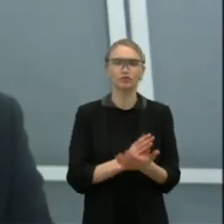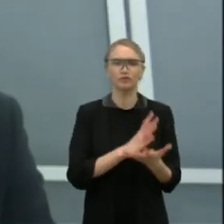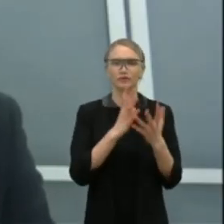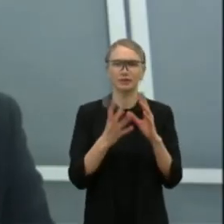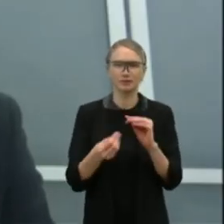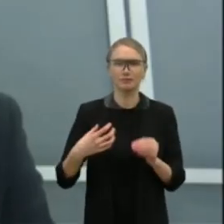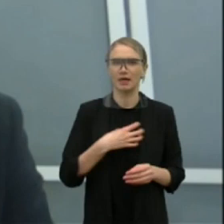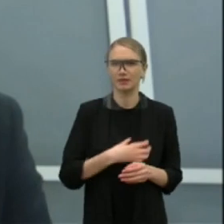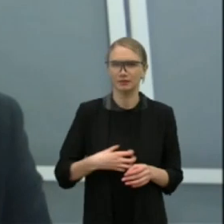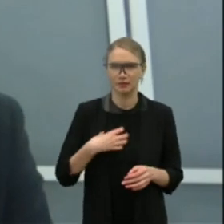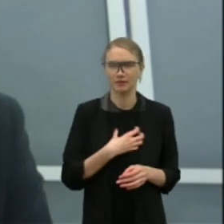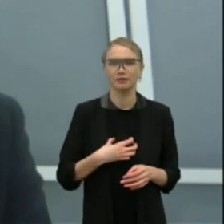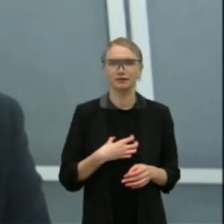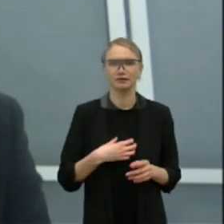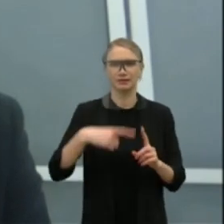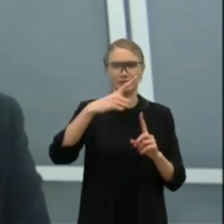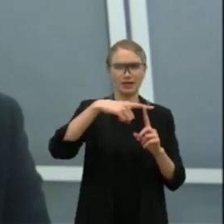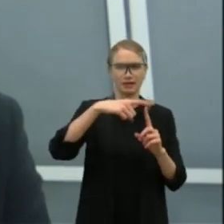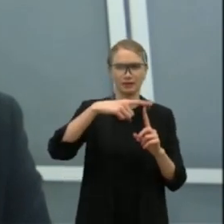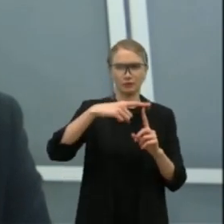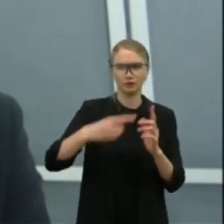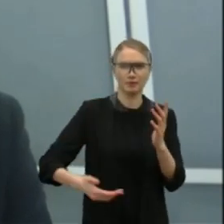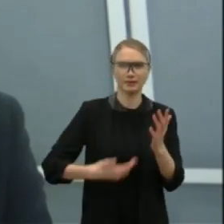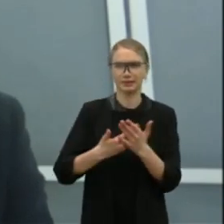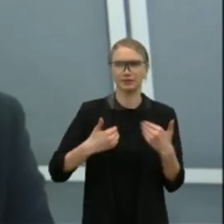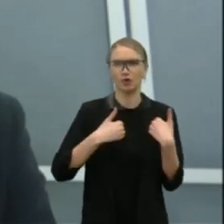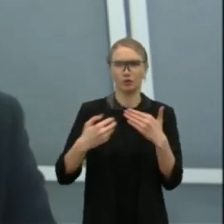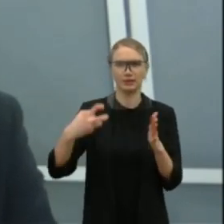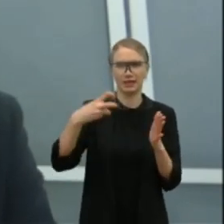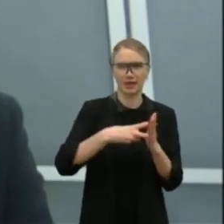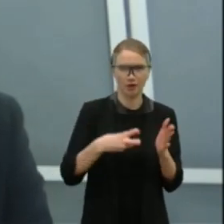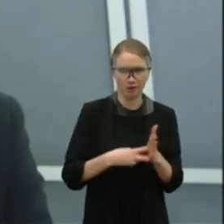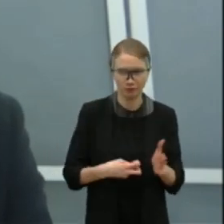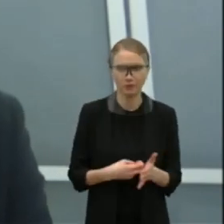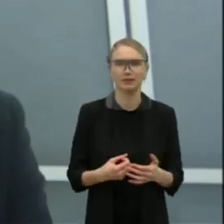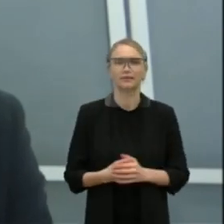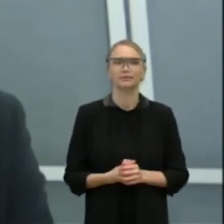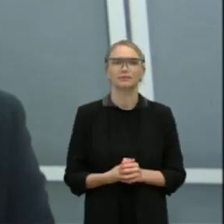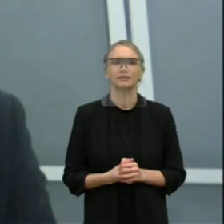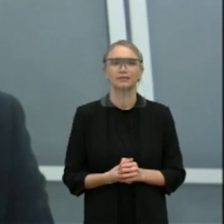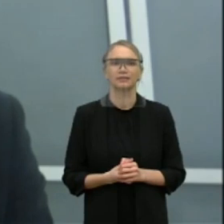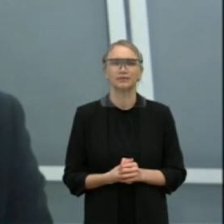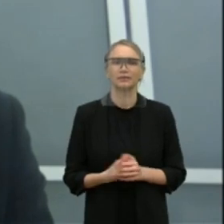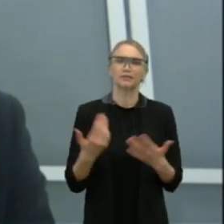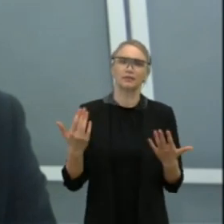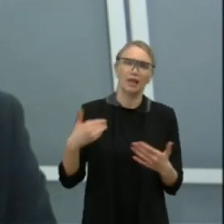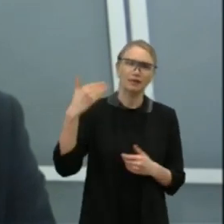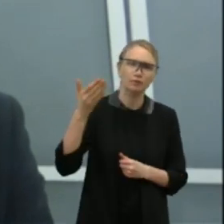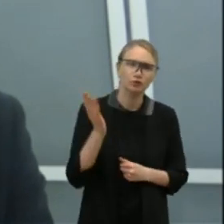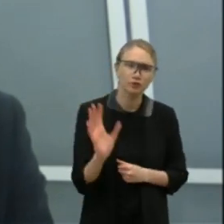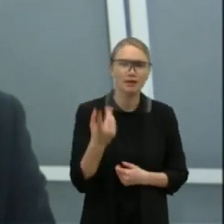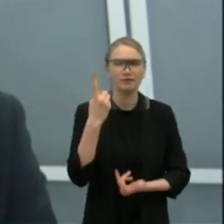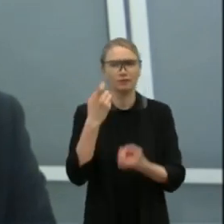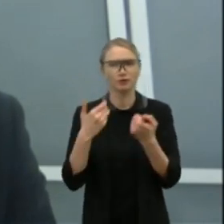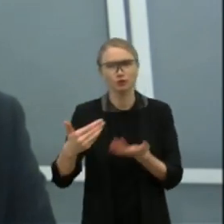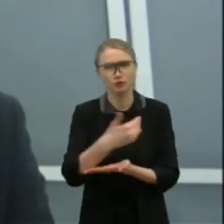visas pagrindinės mūsų tarybos pateiktas rekomendacijas, kurios apėmė ir prognozavimą, duomenų